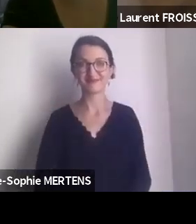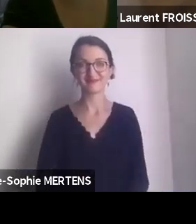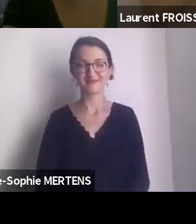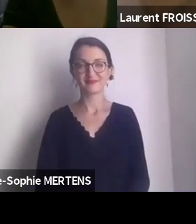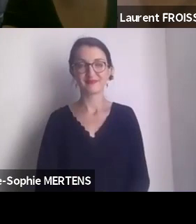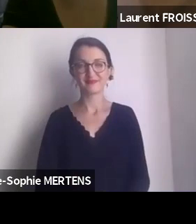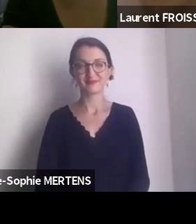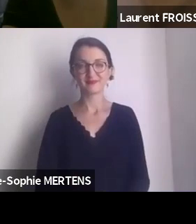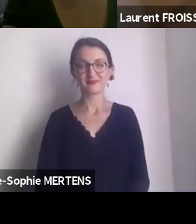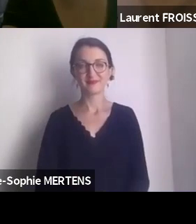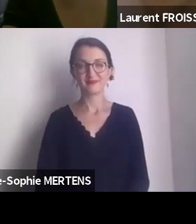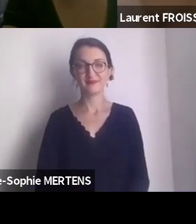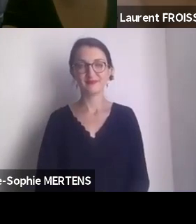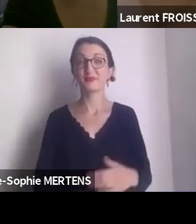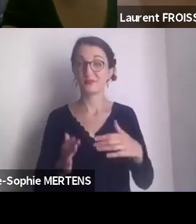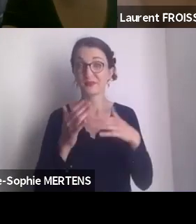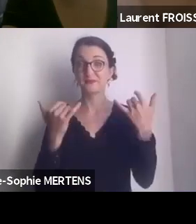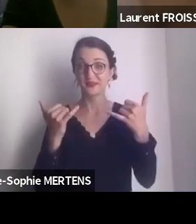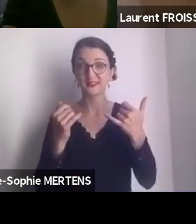Voilà, ça répond encore.